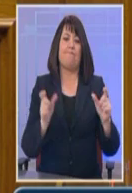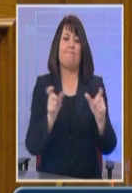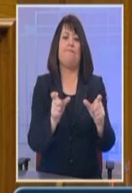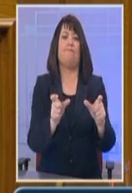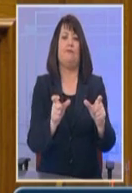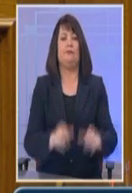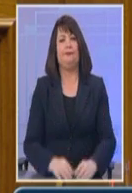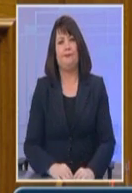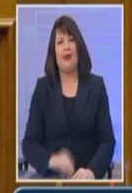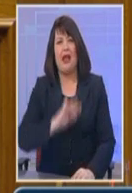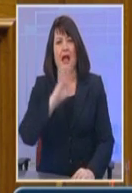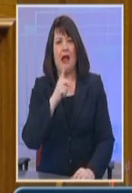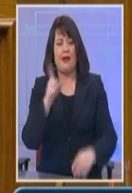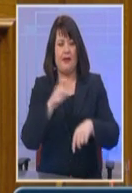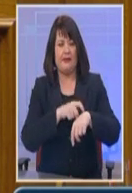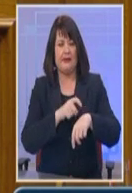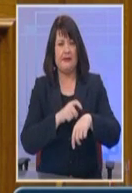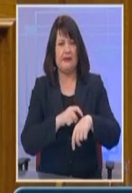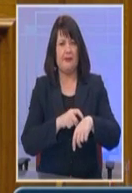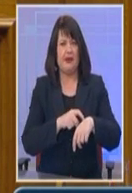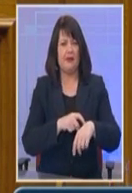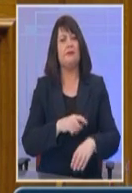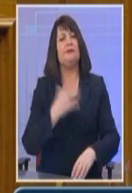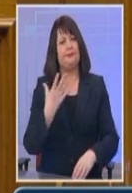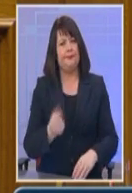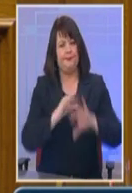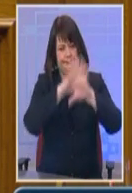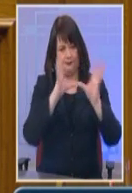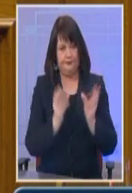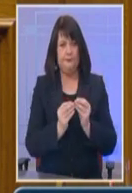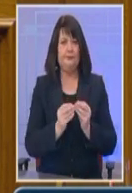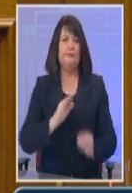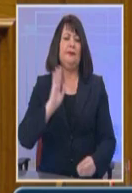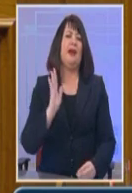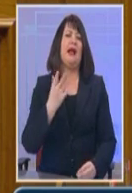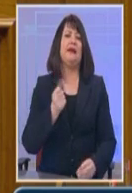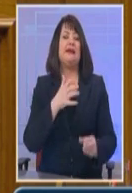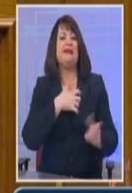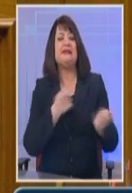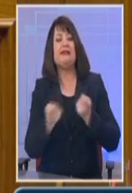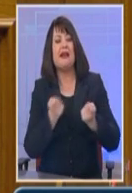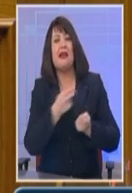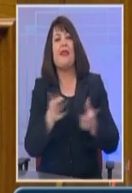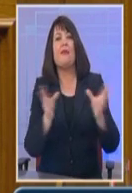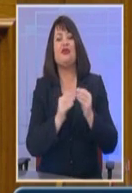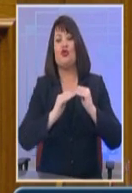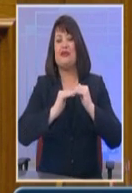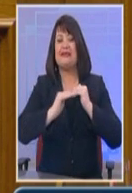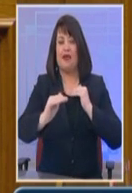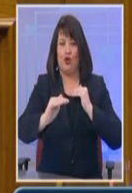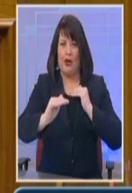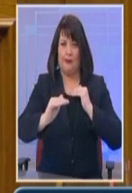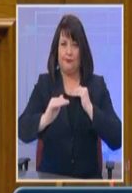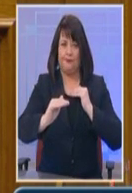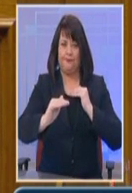Εάν, κύριε Πρωθυπουργέ, μέχρι σήμερα είχατε μία πραγματικά ολοκληρωμένη στρατηγική για το ζήτημα αυτό, θα